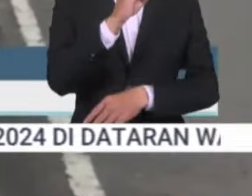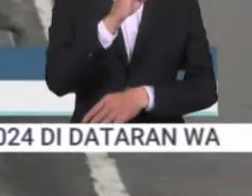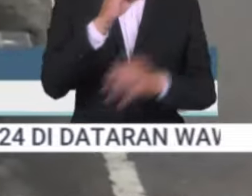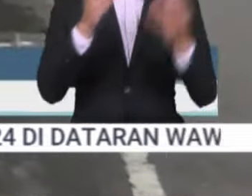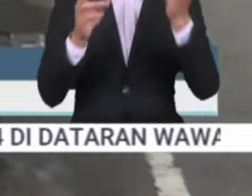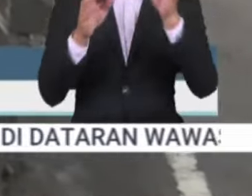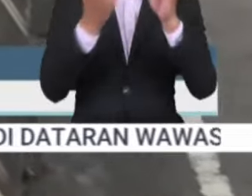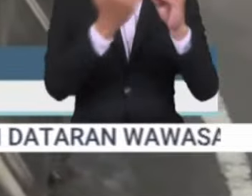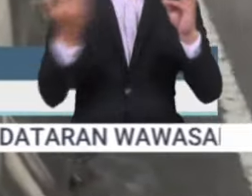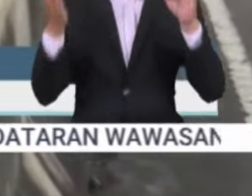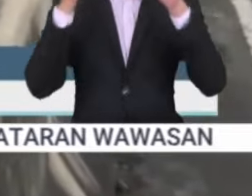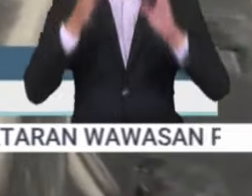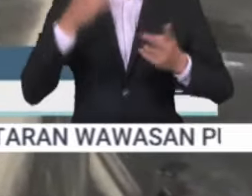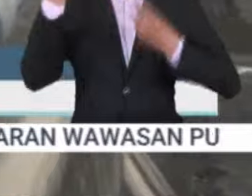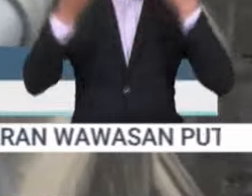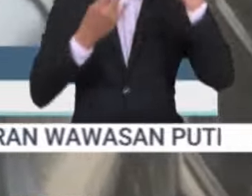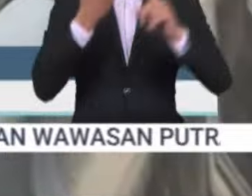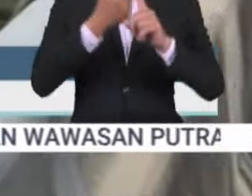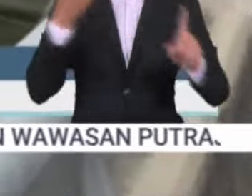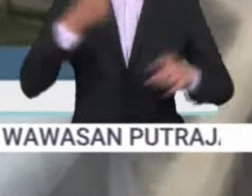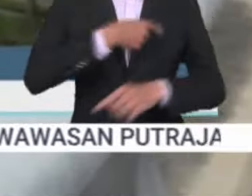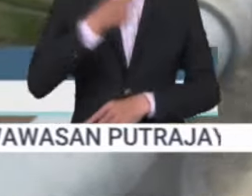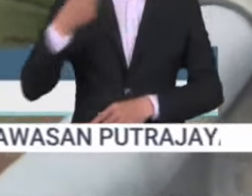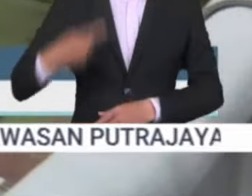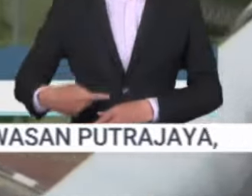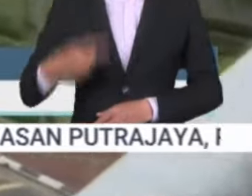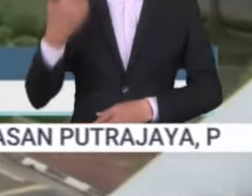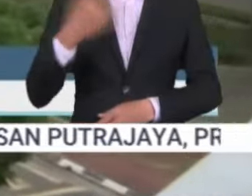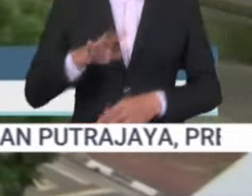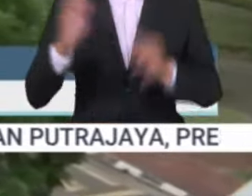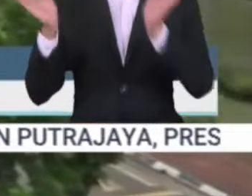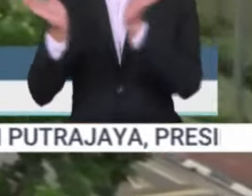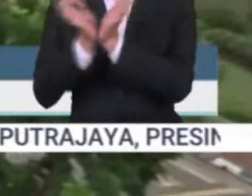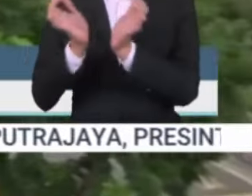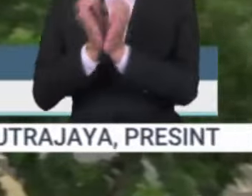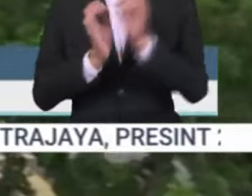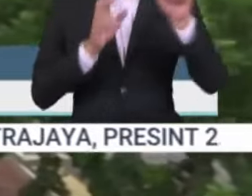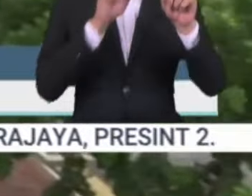262,070 ketibaan pelawat dari China, diikuti Brunei Darussalam